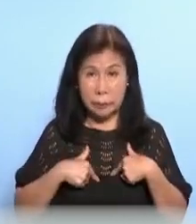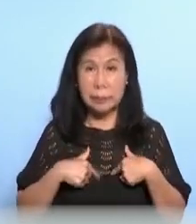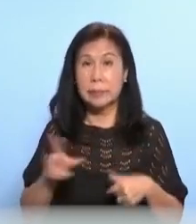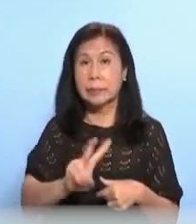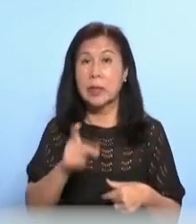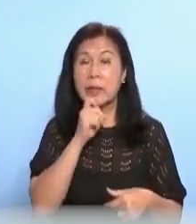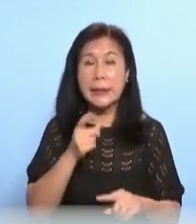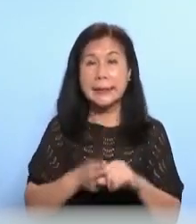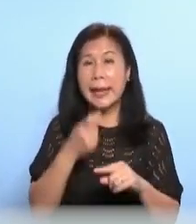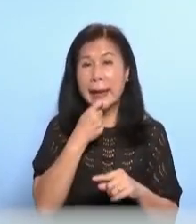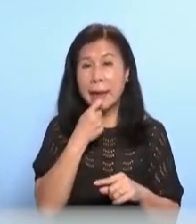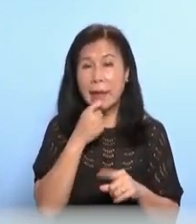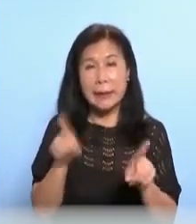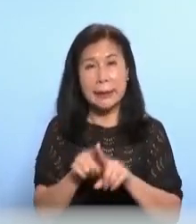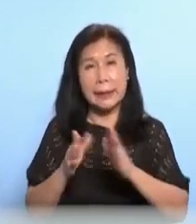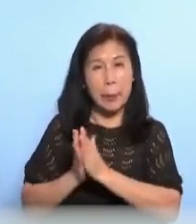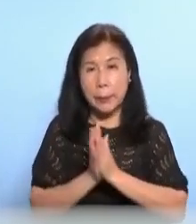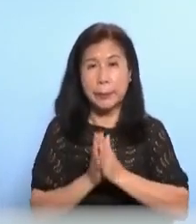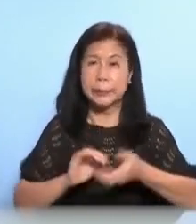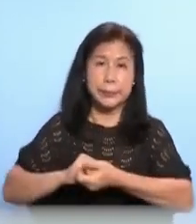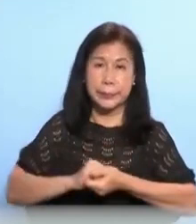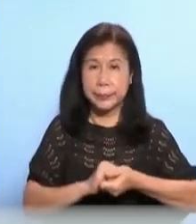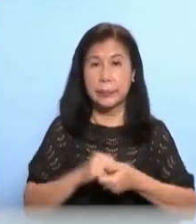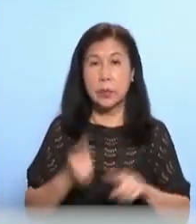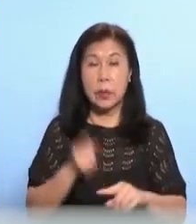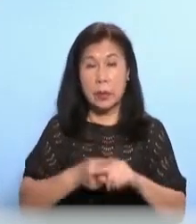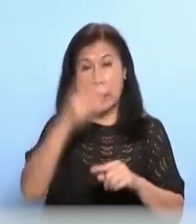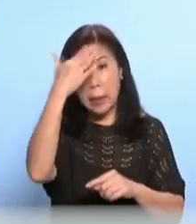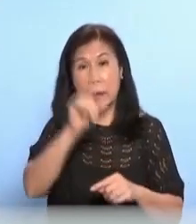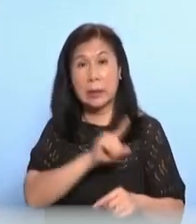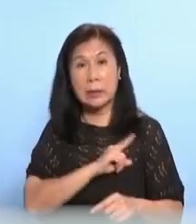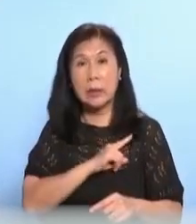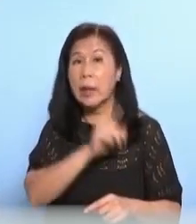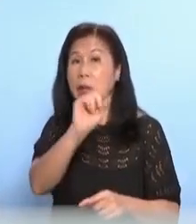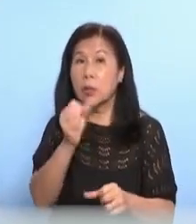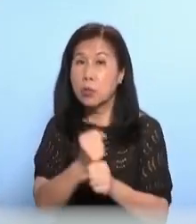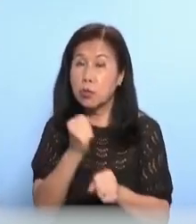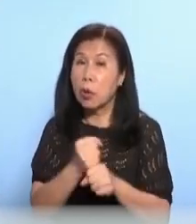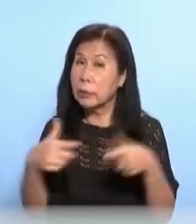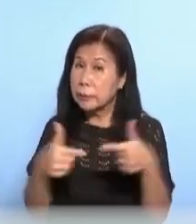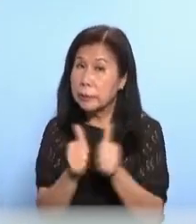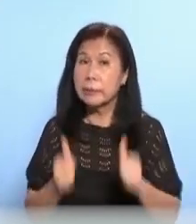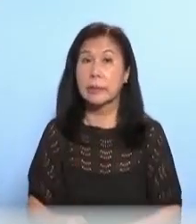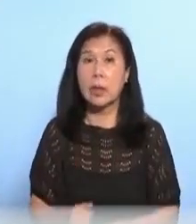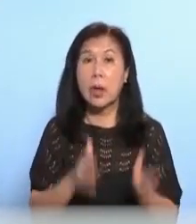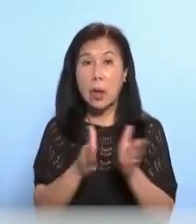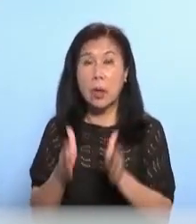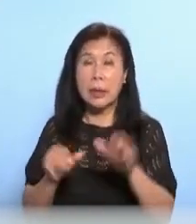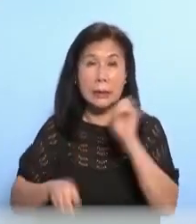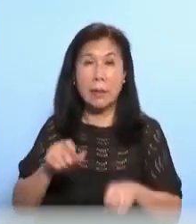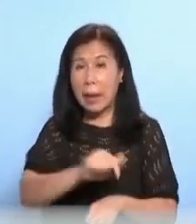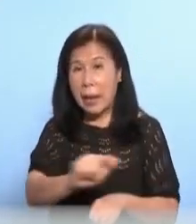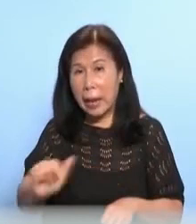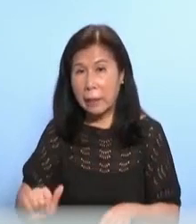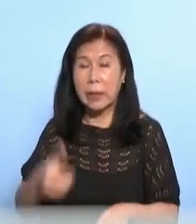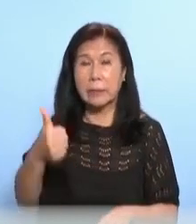咧都係好樂意咁樣去配合。其實佢哋淨係想知道究竟自己可以點做得好啲，去處理自己嘅家居